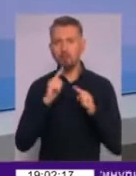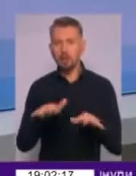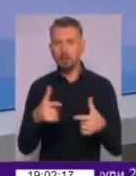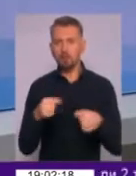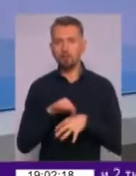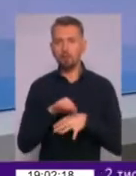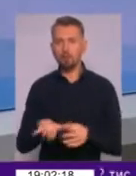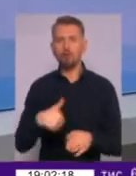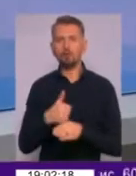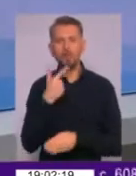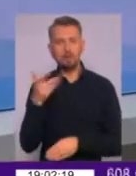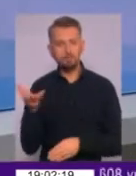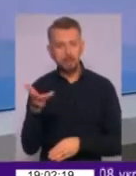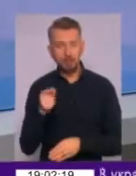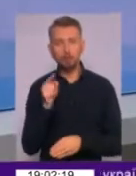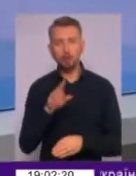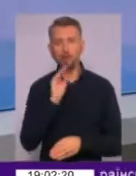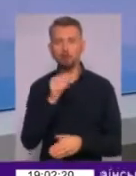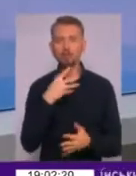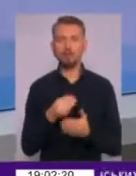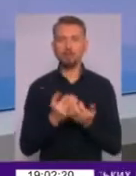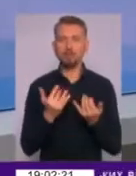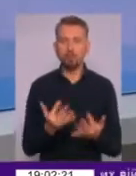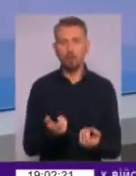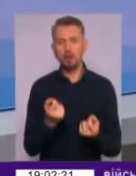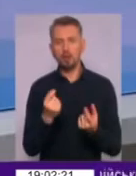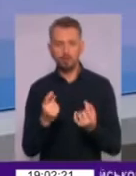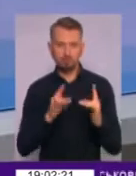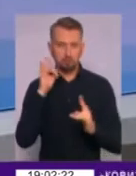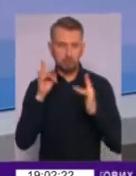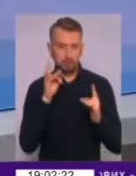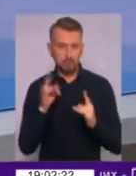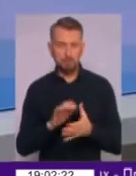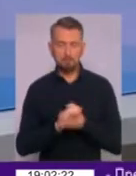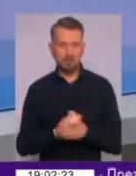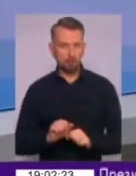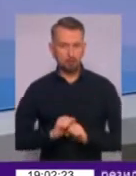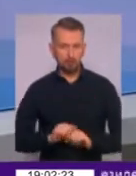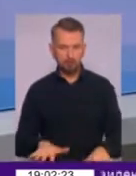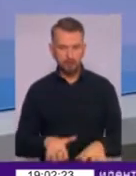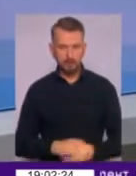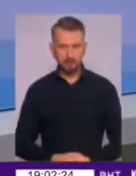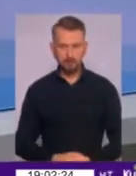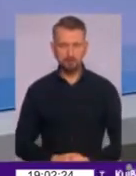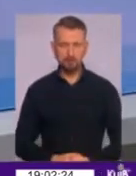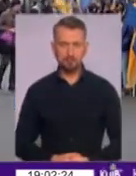мітинг. Активісти озвучили свої вимоги, трохи подиміли шашками і мирно розійшлися. Вадим Ярошенко розповість